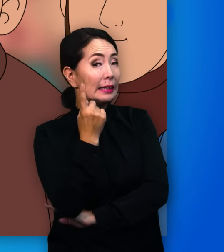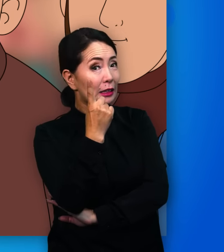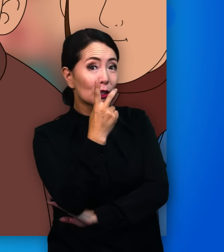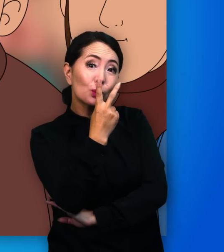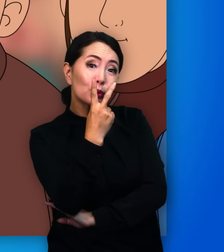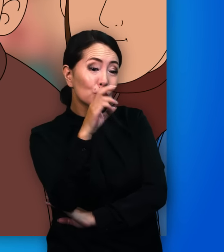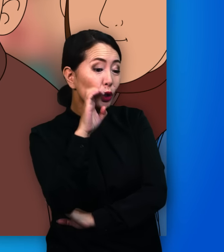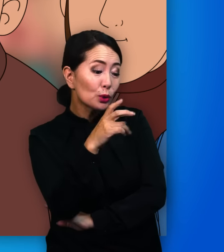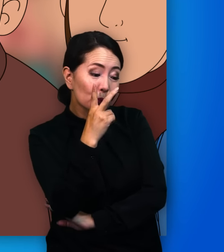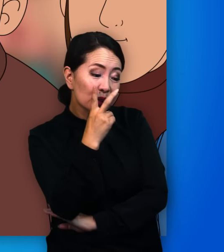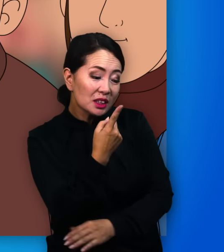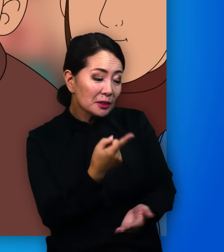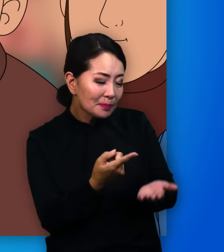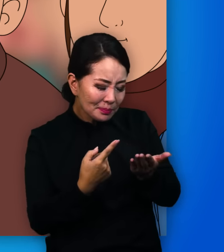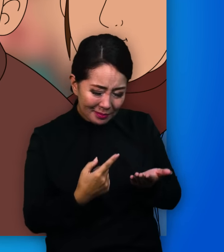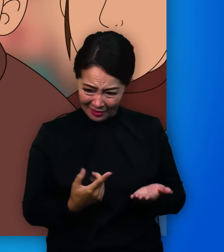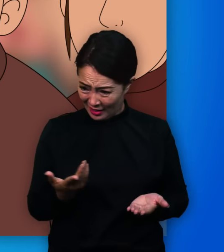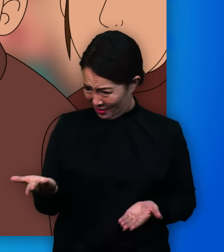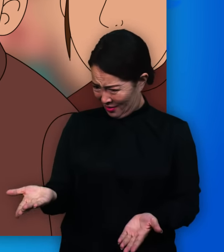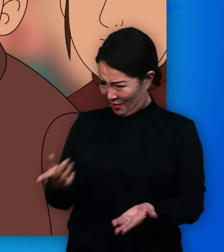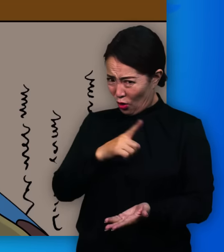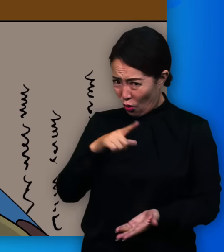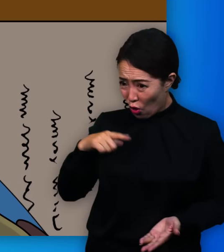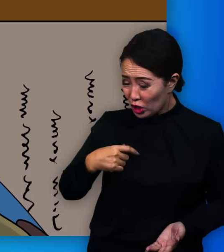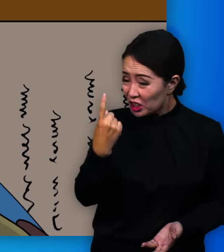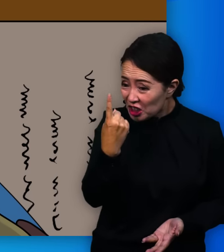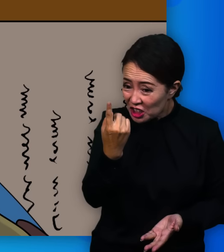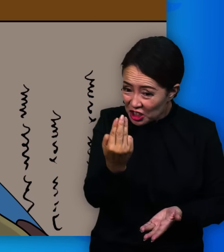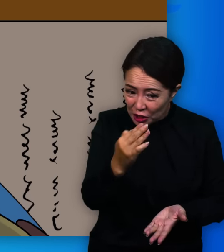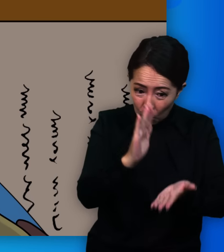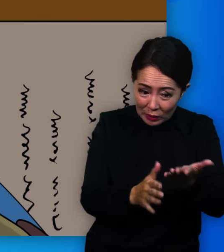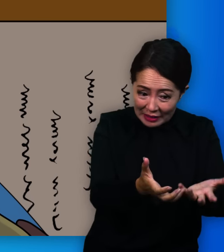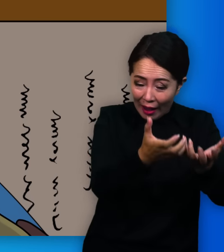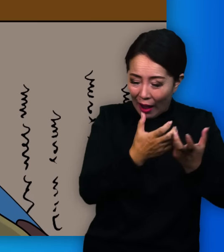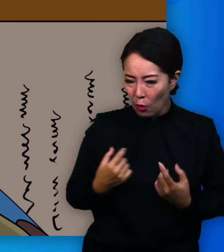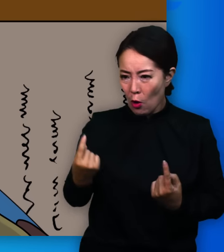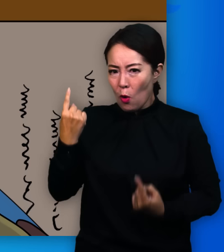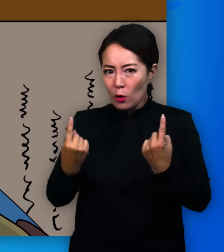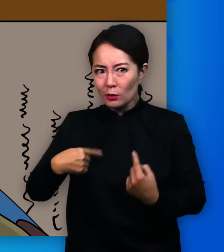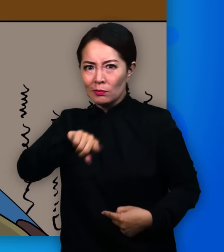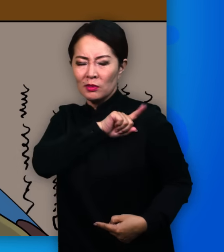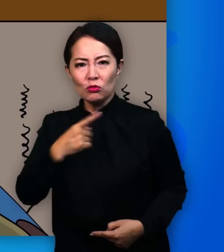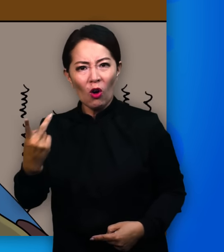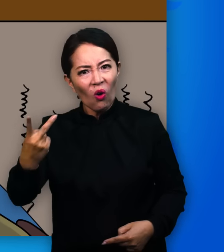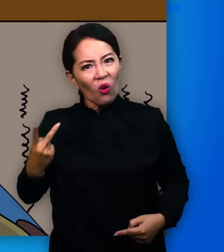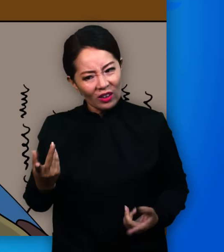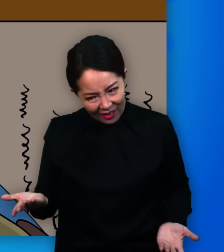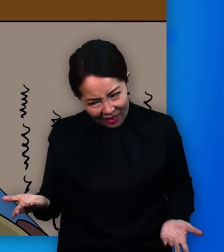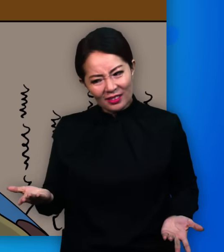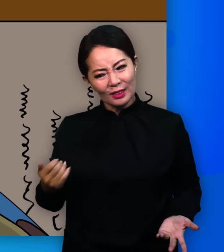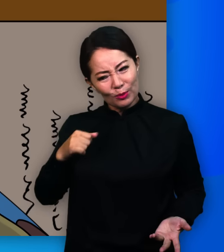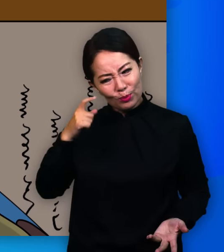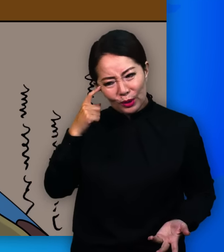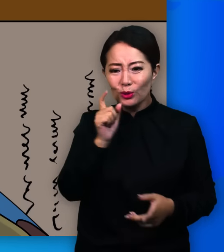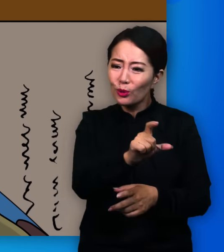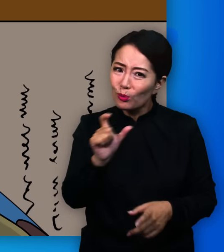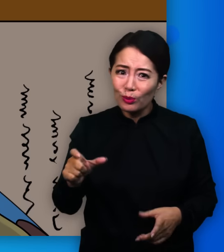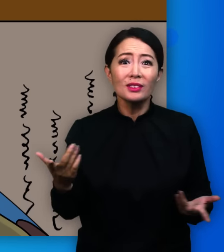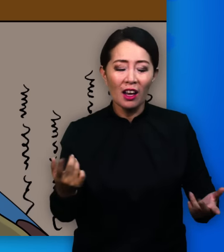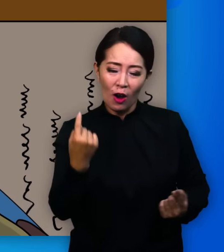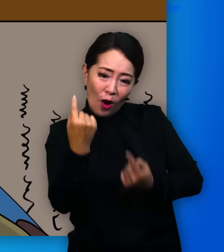Байцаараа басраа. Энд нэг л зүйл ойлгомжгүй байна да. Нэг л биш вэ. Харин тийм. Түрүүн